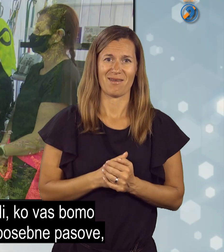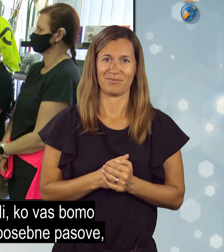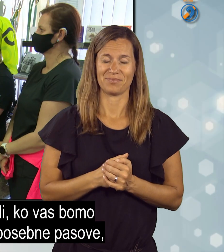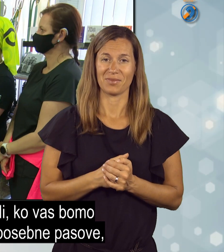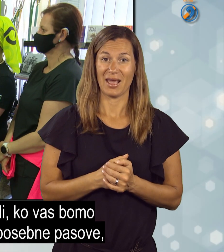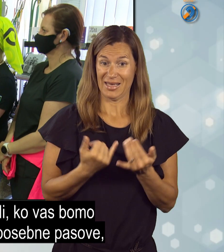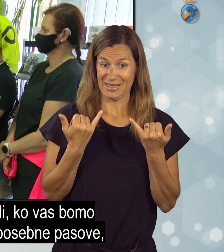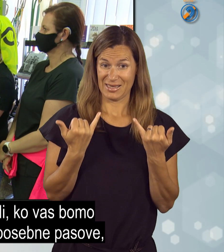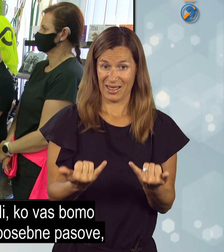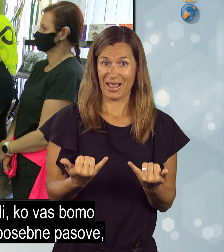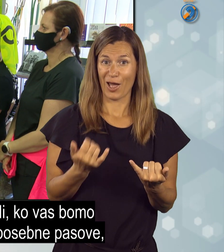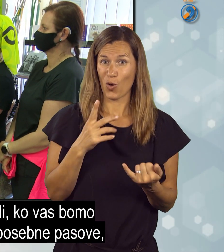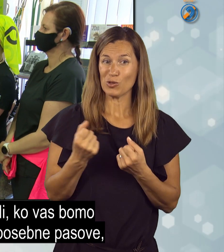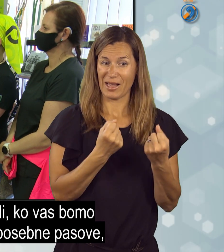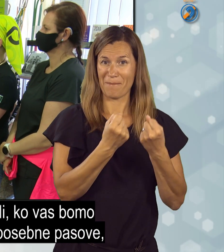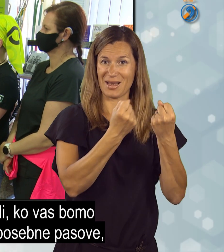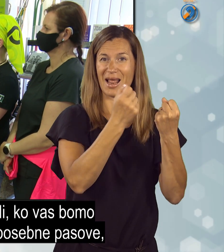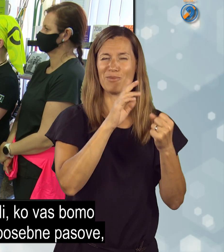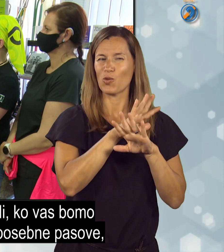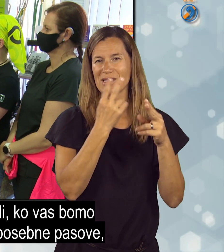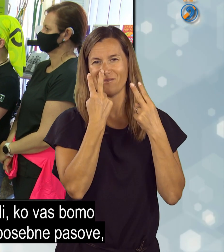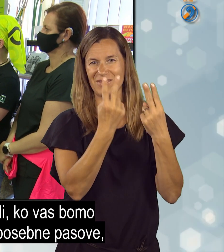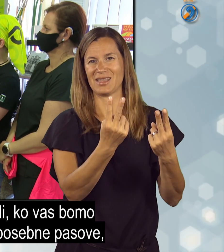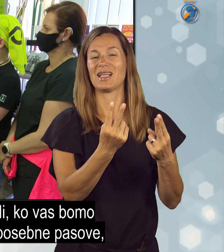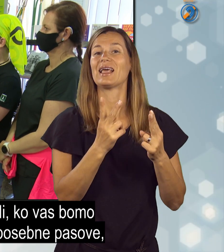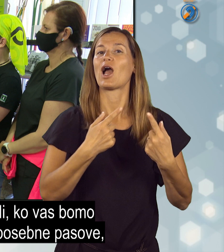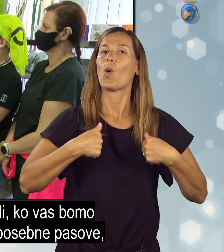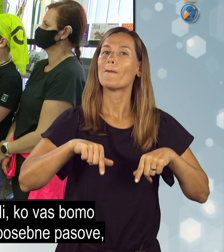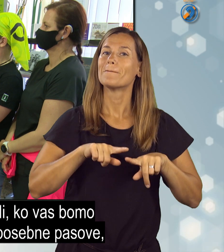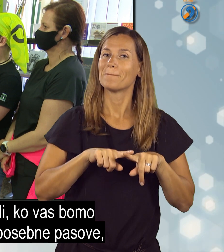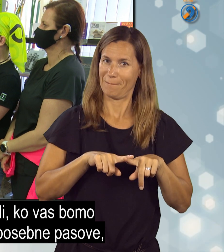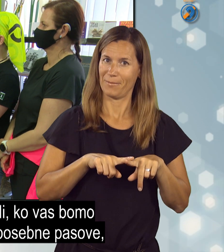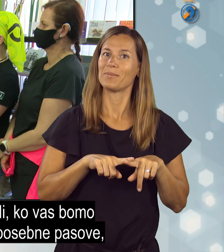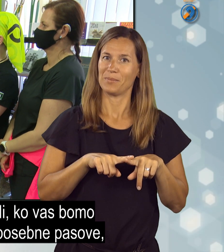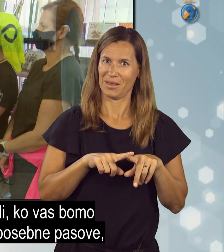boste pravzaprav zdaj, ko se boste peljali, tako ali tako vse videli, kako vas mi